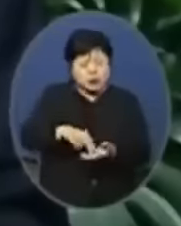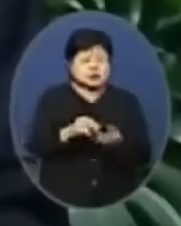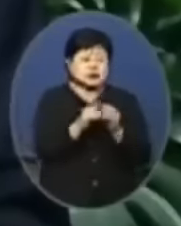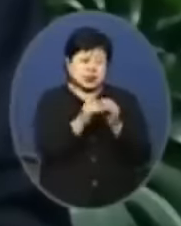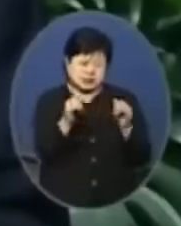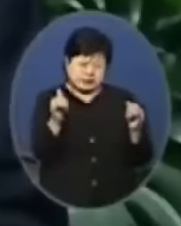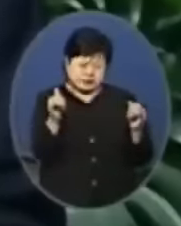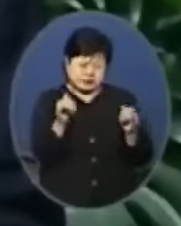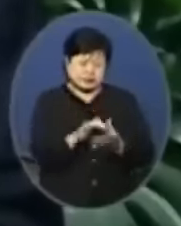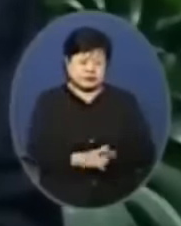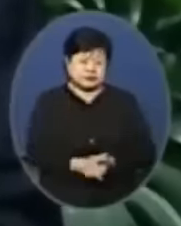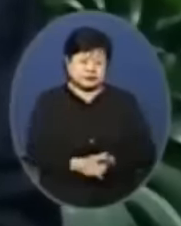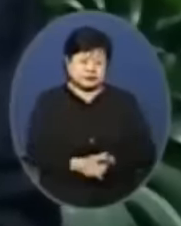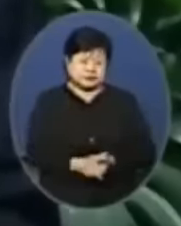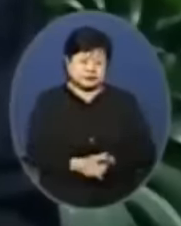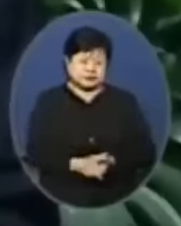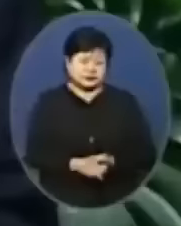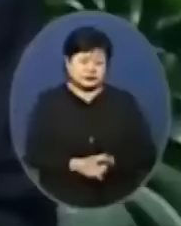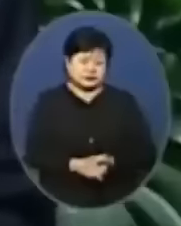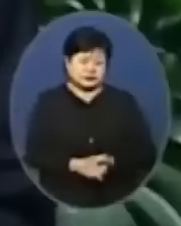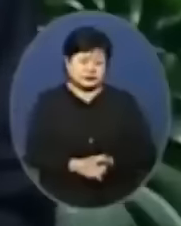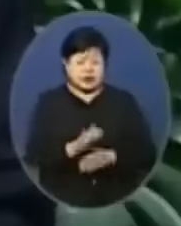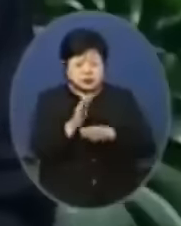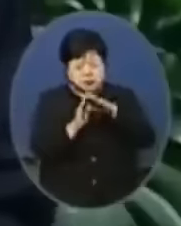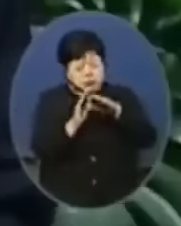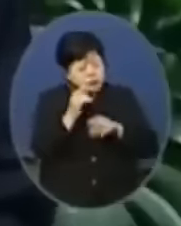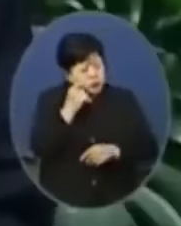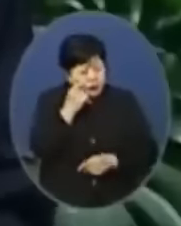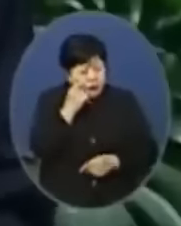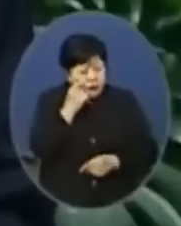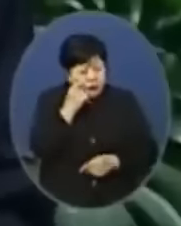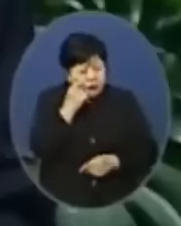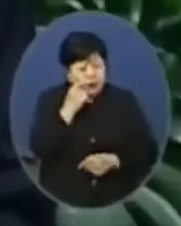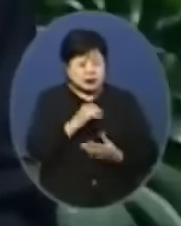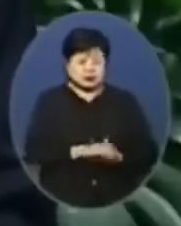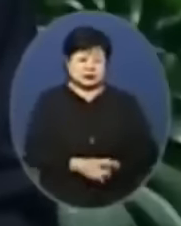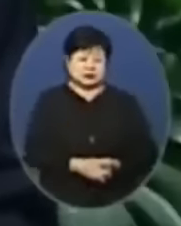있습니다. 그 외로운 자리를 채울 수가 없어요.